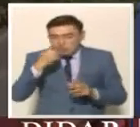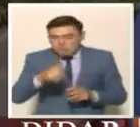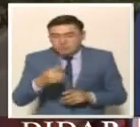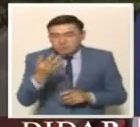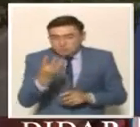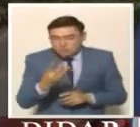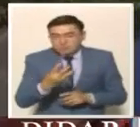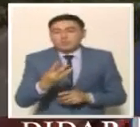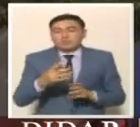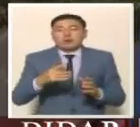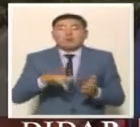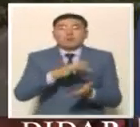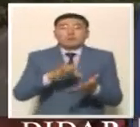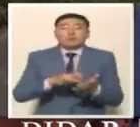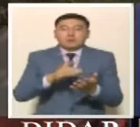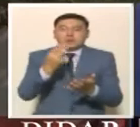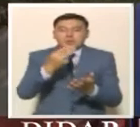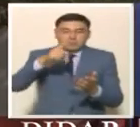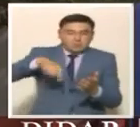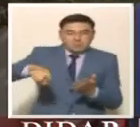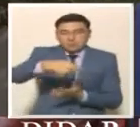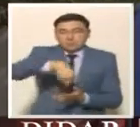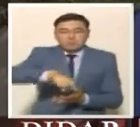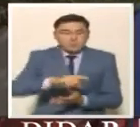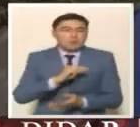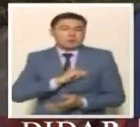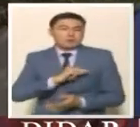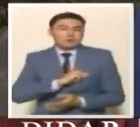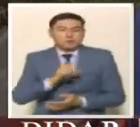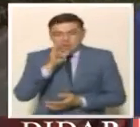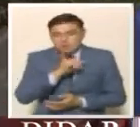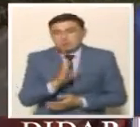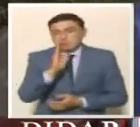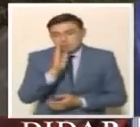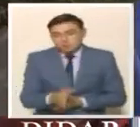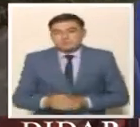қала, Ақтау қаласы ішіндегі екілік және төрттік маршрутқа пайдалануға берілетін болады.